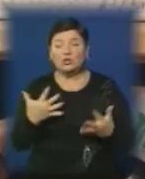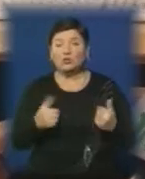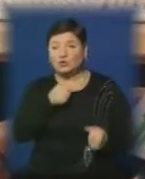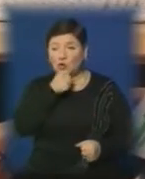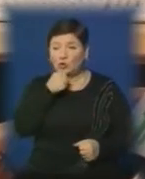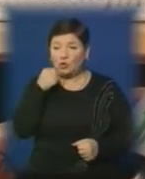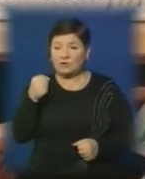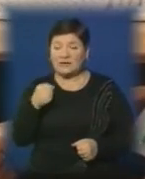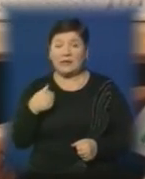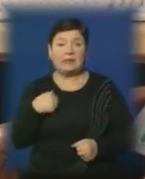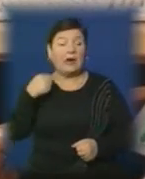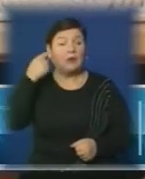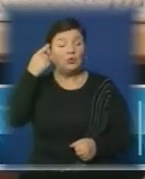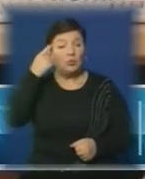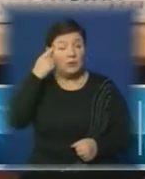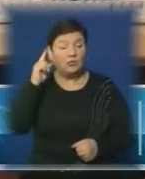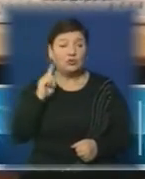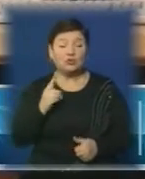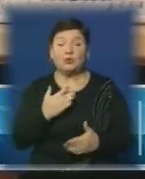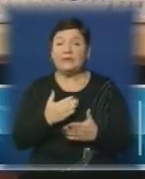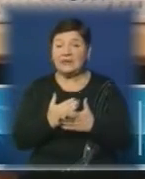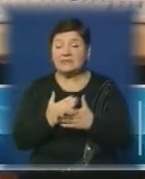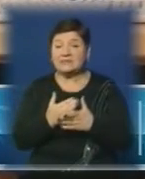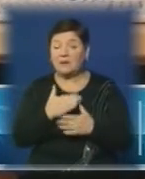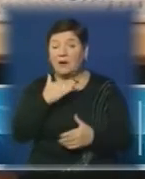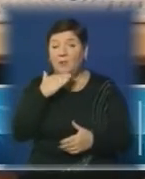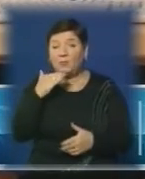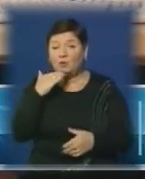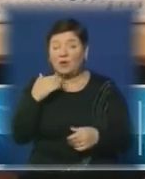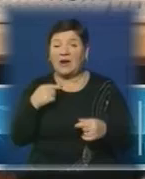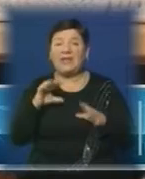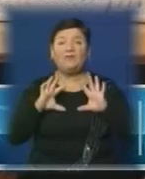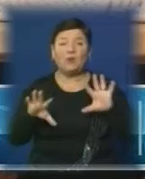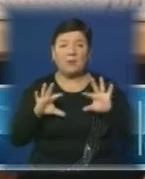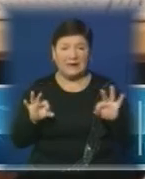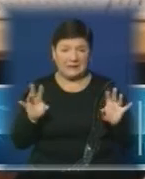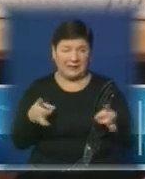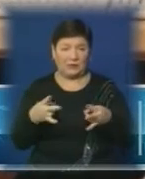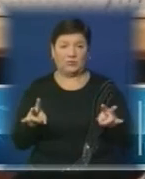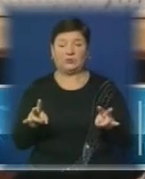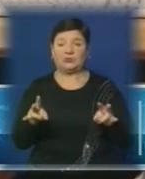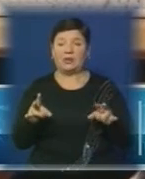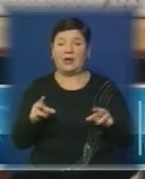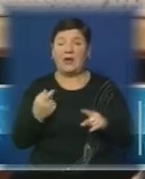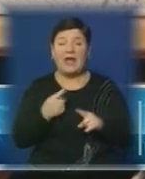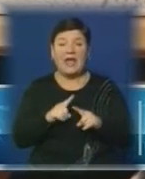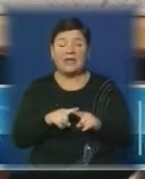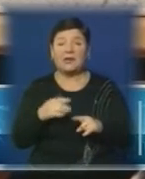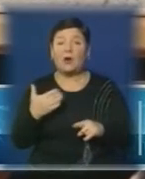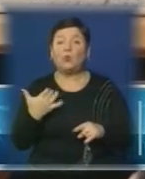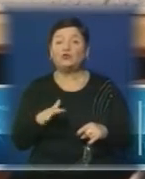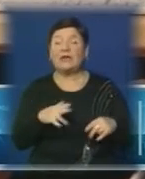дорослих. Я думаю, що у нас є пара лишніх уроків, от, наприклад, інформатика або труд. Ну, це вже не труд,